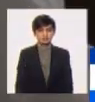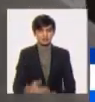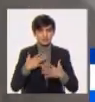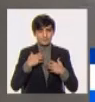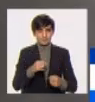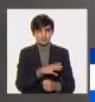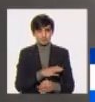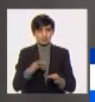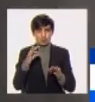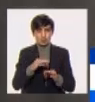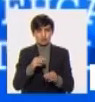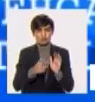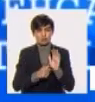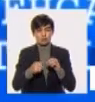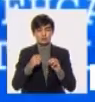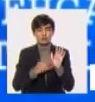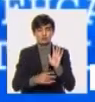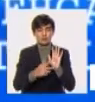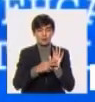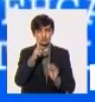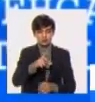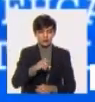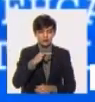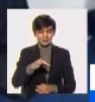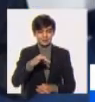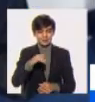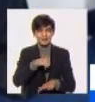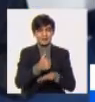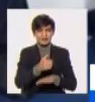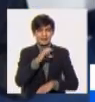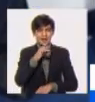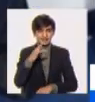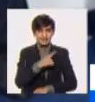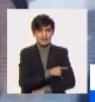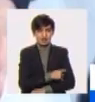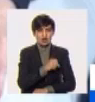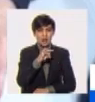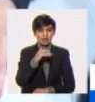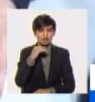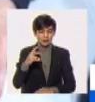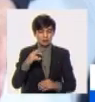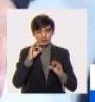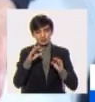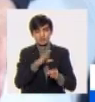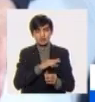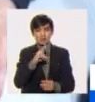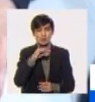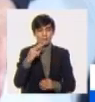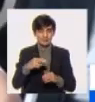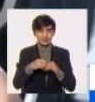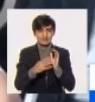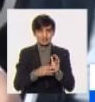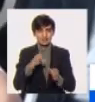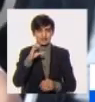Выздоровели на данный момент 798 граждан. Главный санитарный врач Айжан Есмагамбетова рассказал, что ковид перейдет